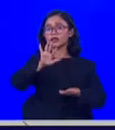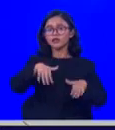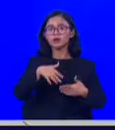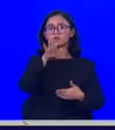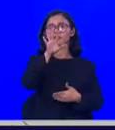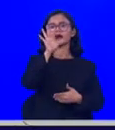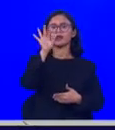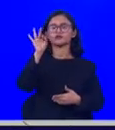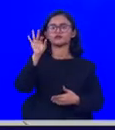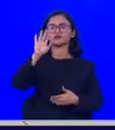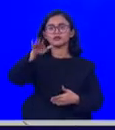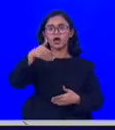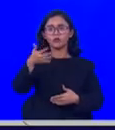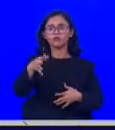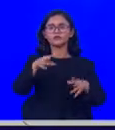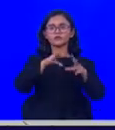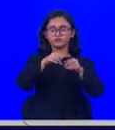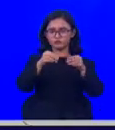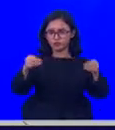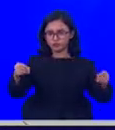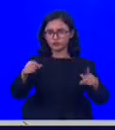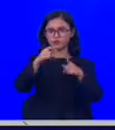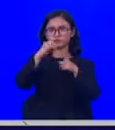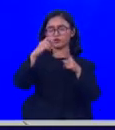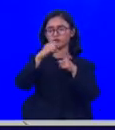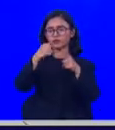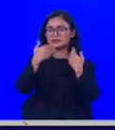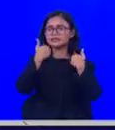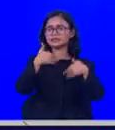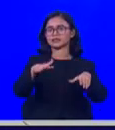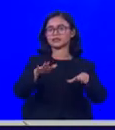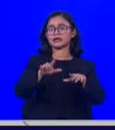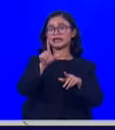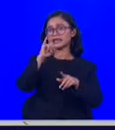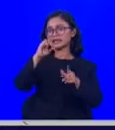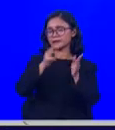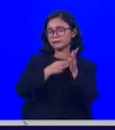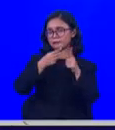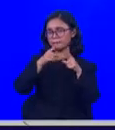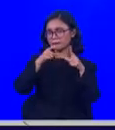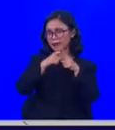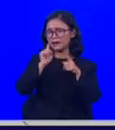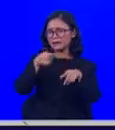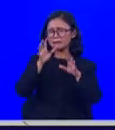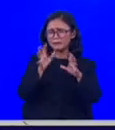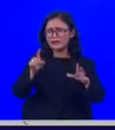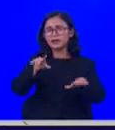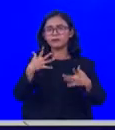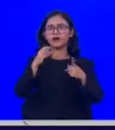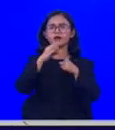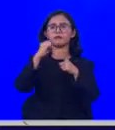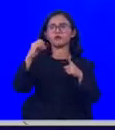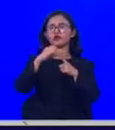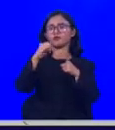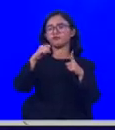tahun untuk mengurai material popok. Bahkan penghasil limbah ketiga terbesar itu adalah popok sendiri.